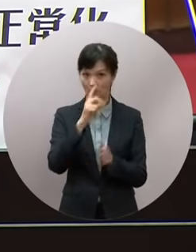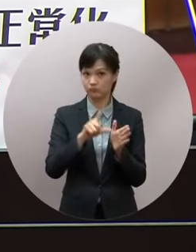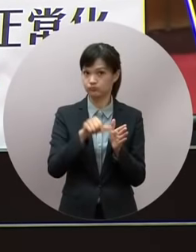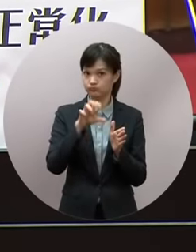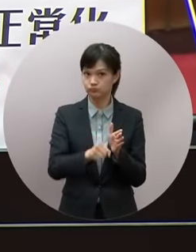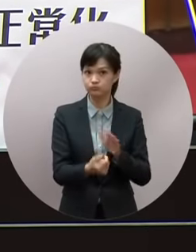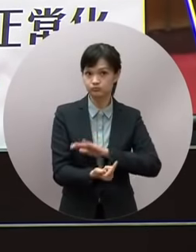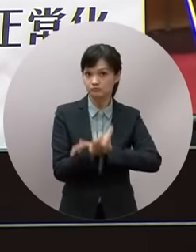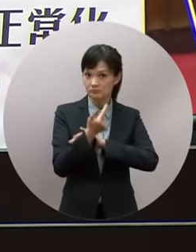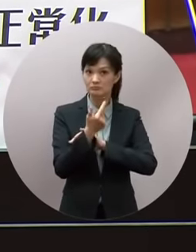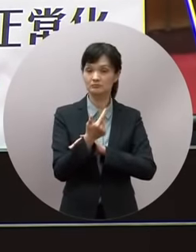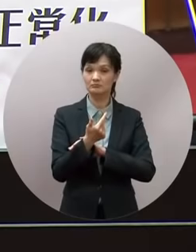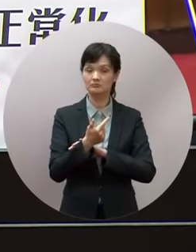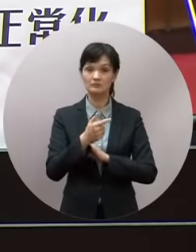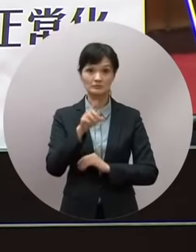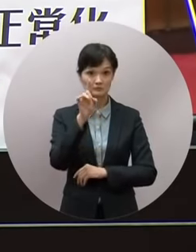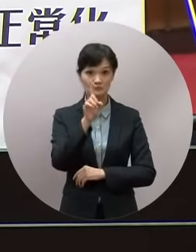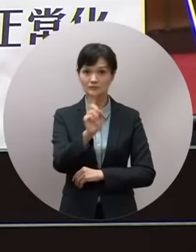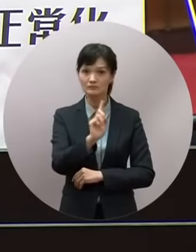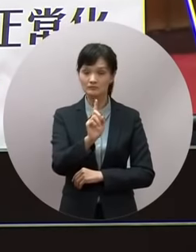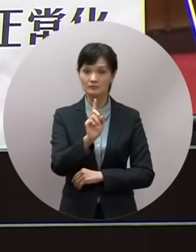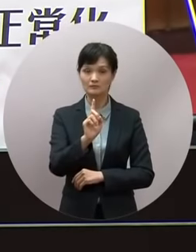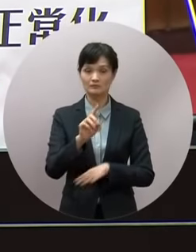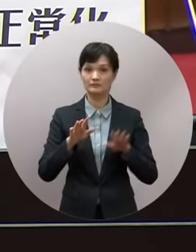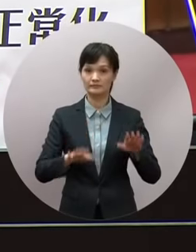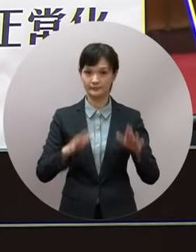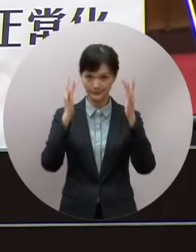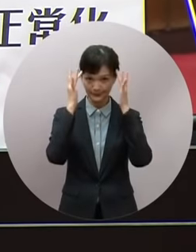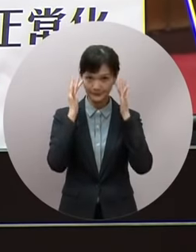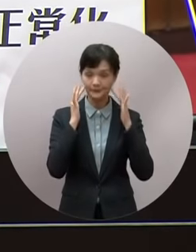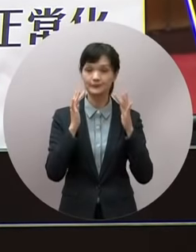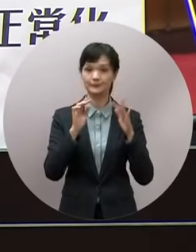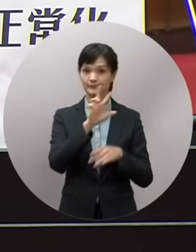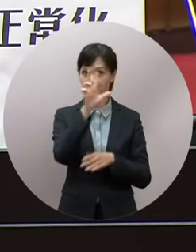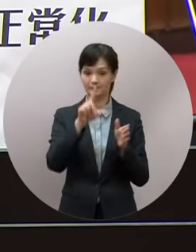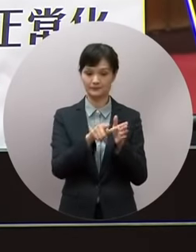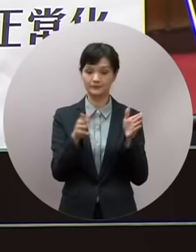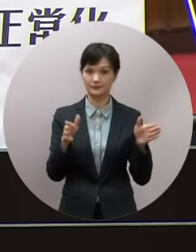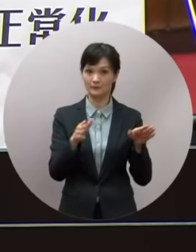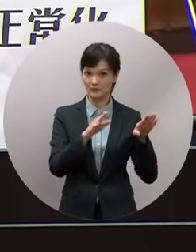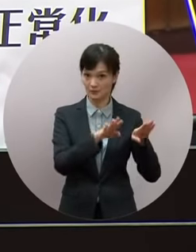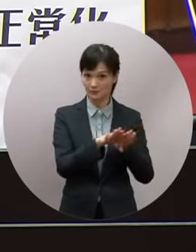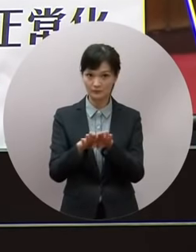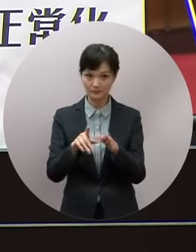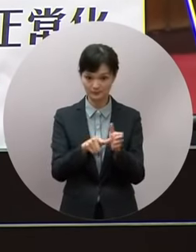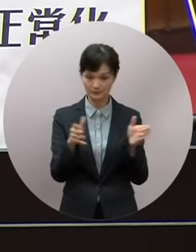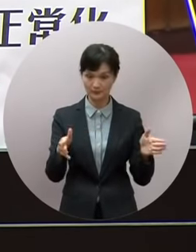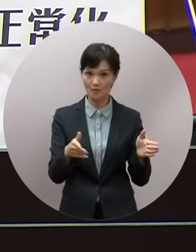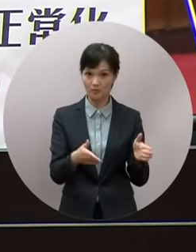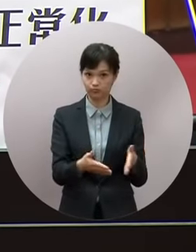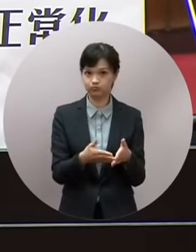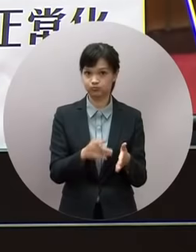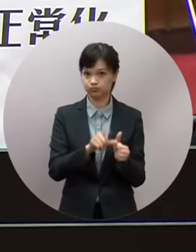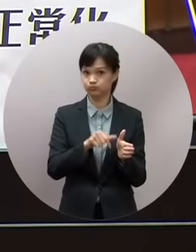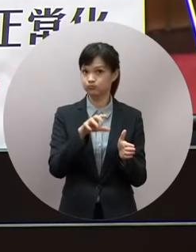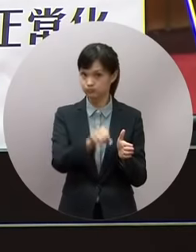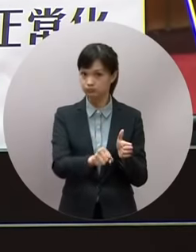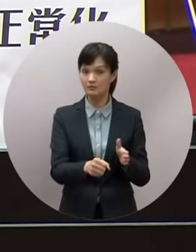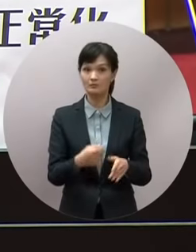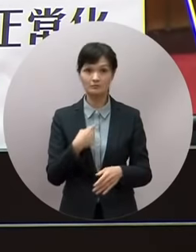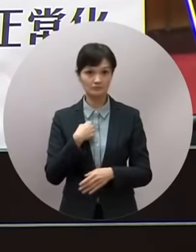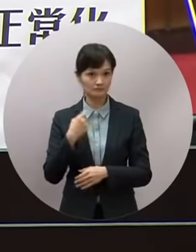就在这个夏天，这个暑假。我跟高教司精算过，分三个梯次，